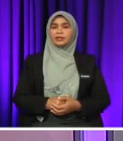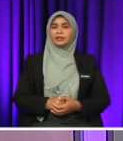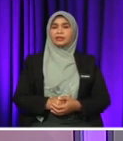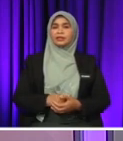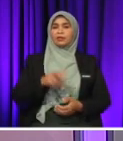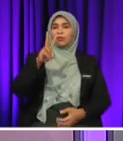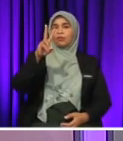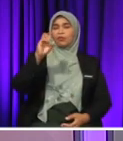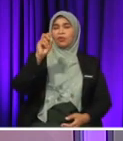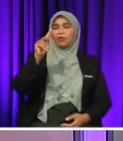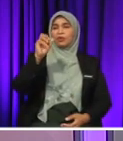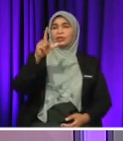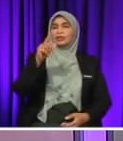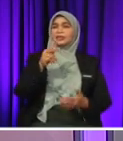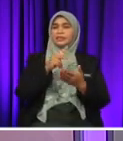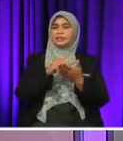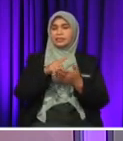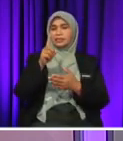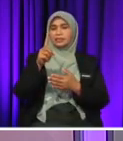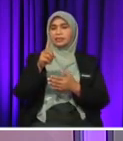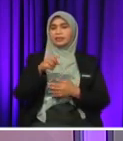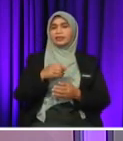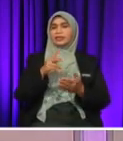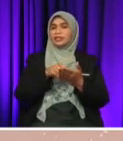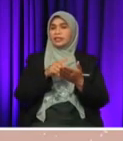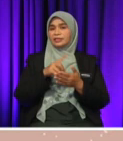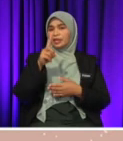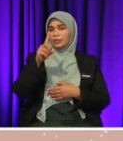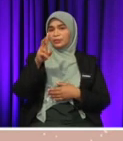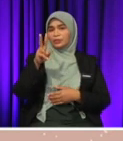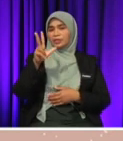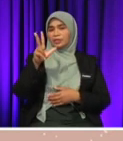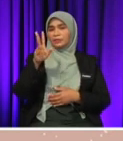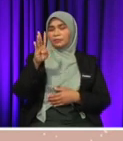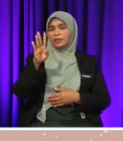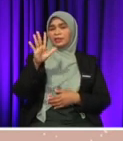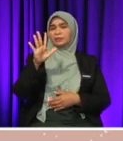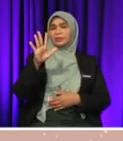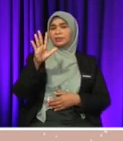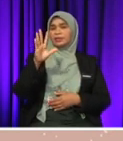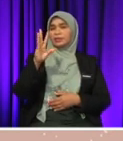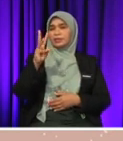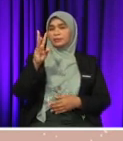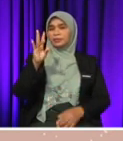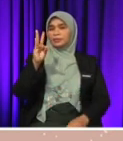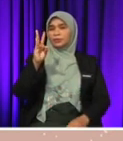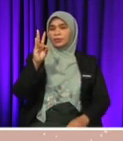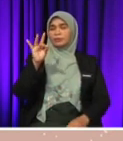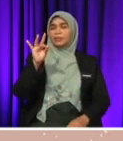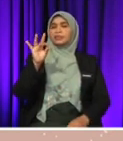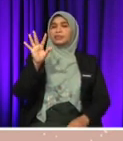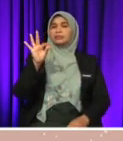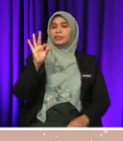jadi Ada berapa suku kata 1 2 3 4 5 6 7 8